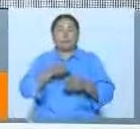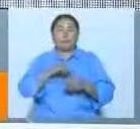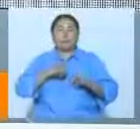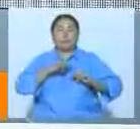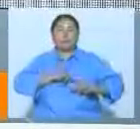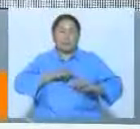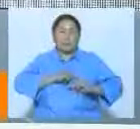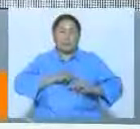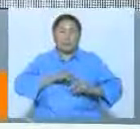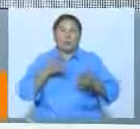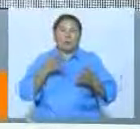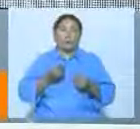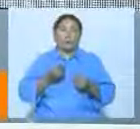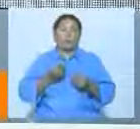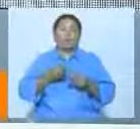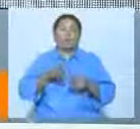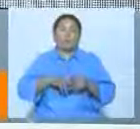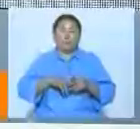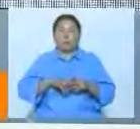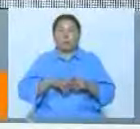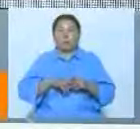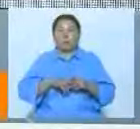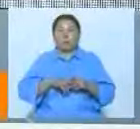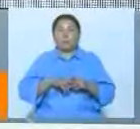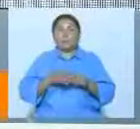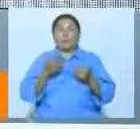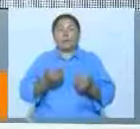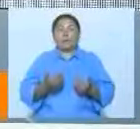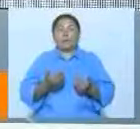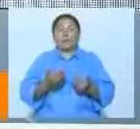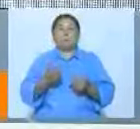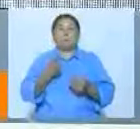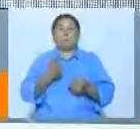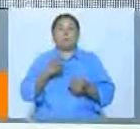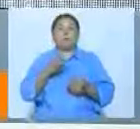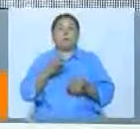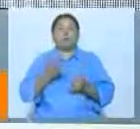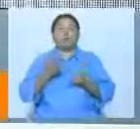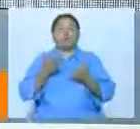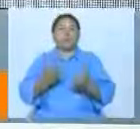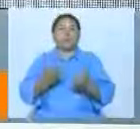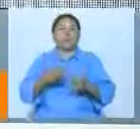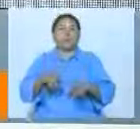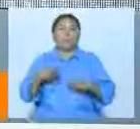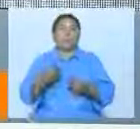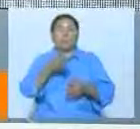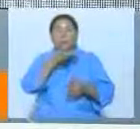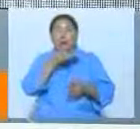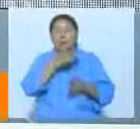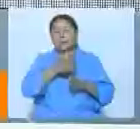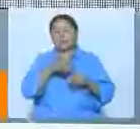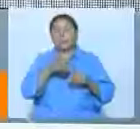жасап жатыр бүгінгі күні. Сондықтан оларға да бірқатар ұсыныстар берілді. Уақытын